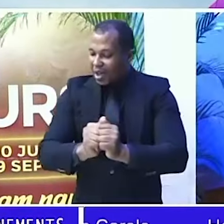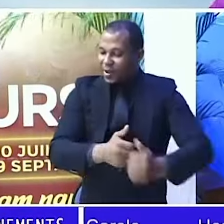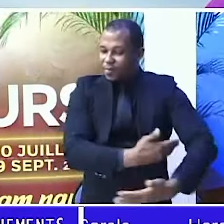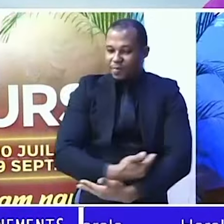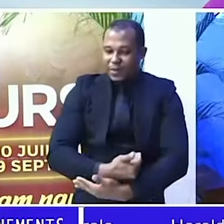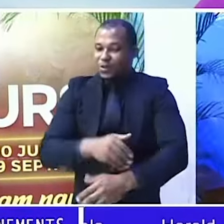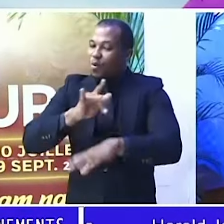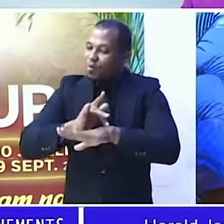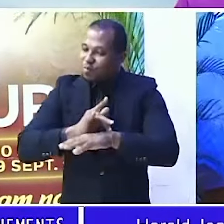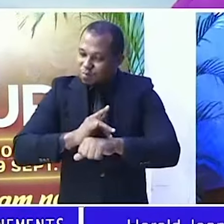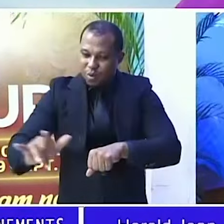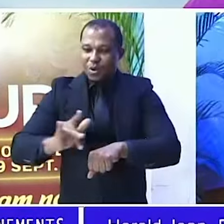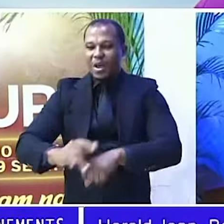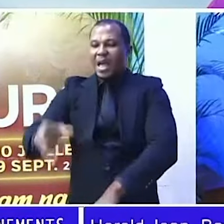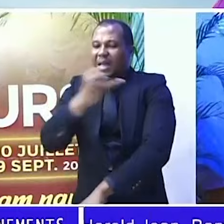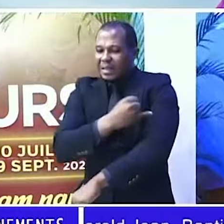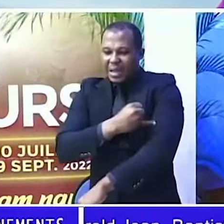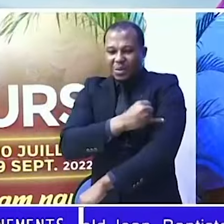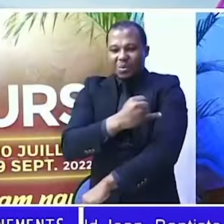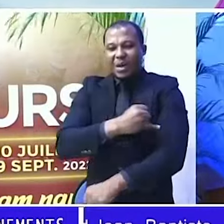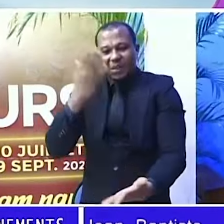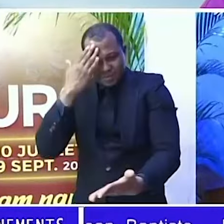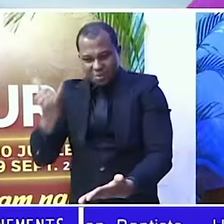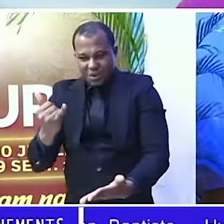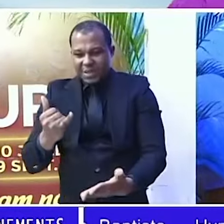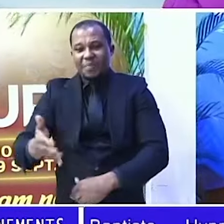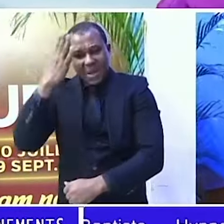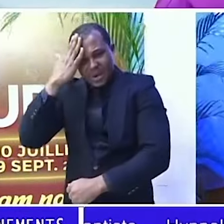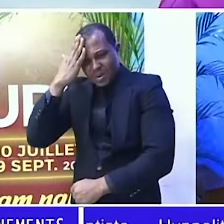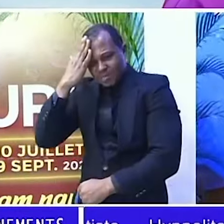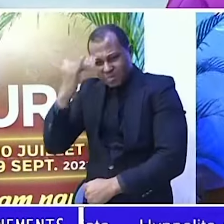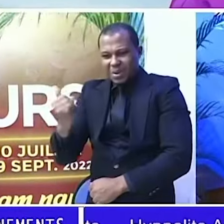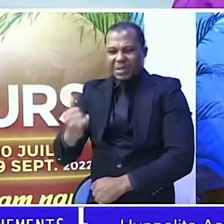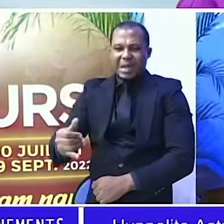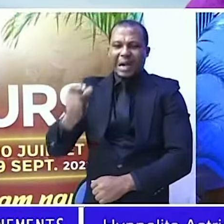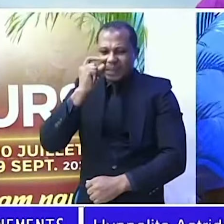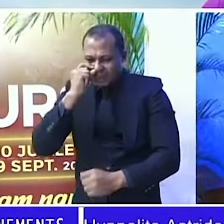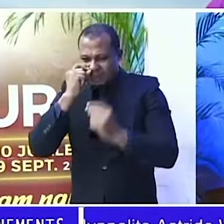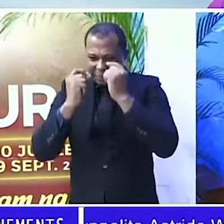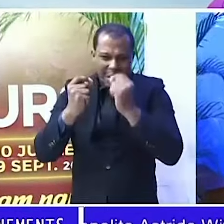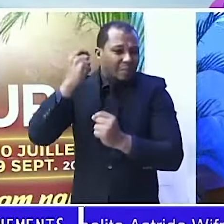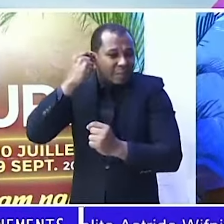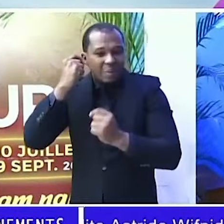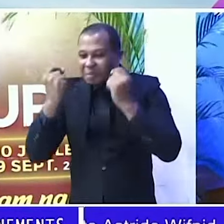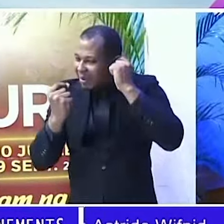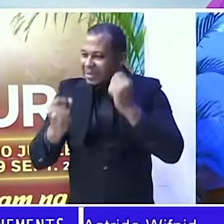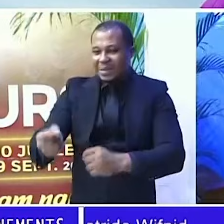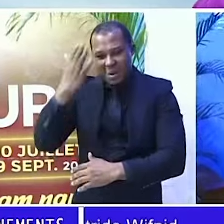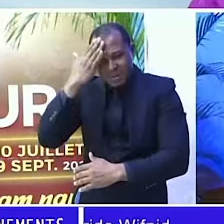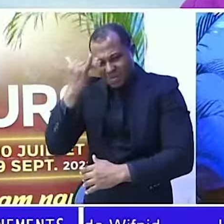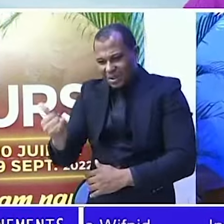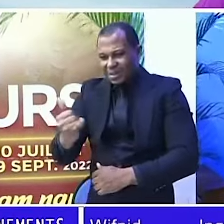pourquoi d'un tatouage avant le grand enfer. Le pourquoi de plusieurs persines avant le grand enfer. Tout ce fait dans la vie, il faut comprendre pour qui